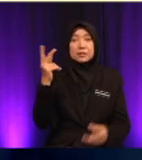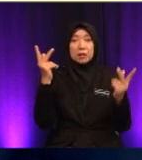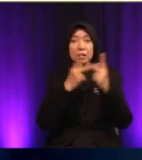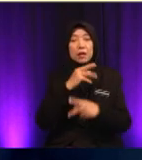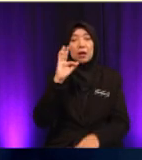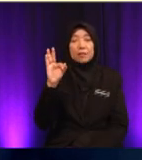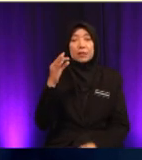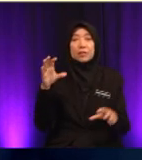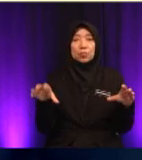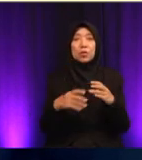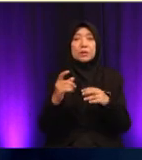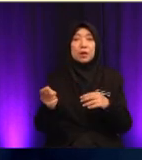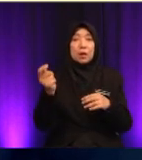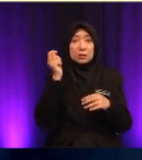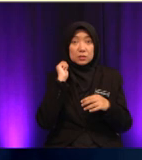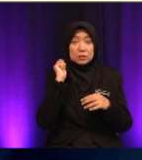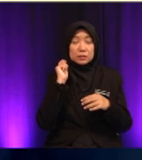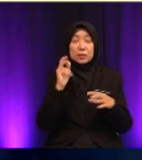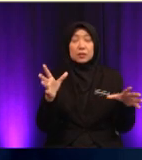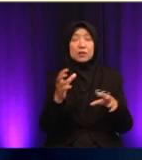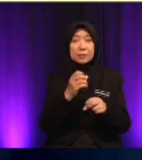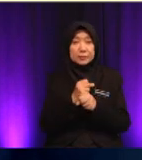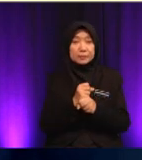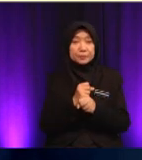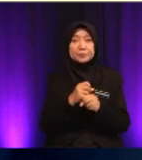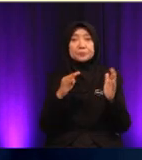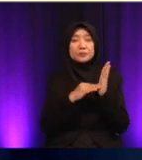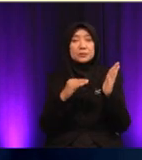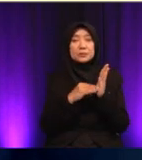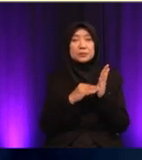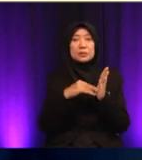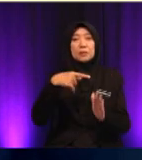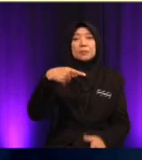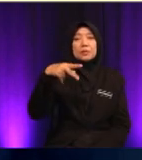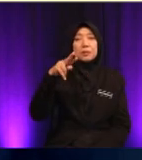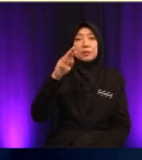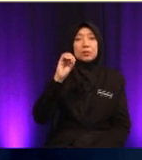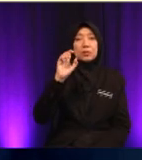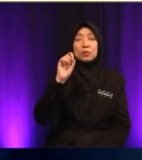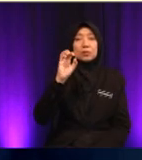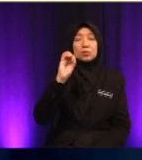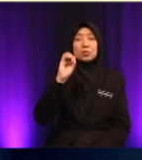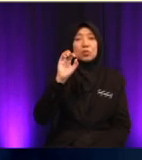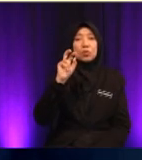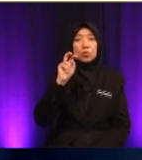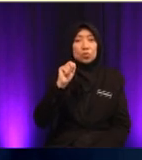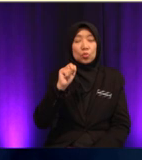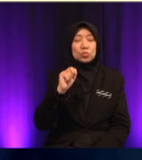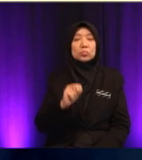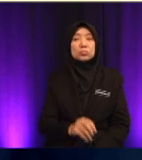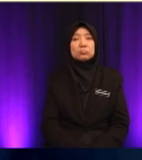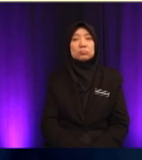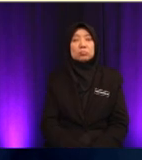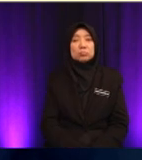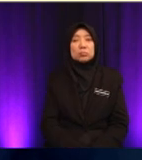buat tadi cuma daripada di sini kita akan dapat bilangan foto nampak banyak 1,7 dan 10 kuasa 20